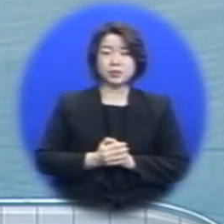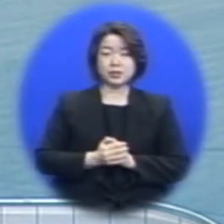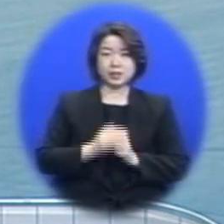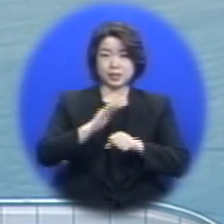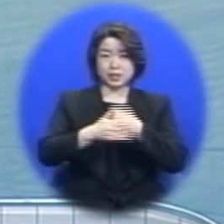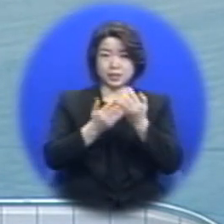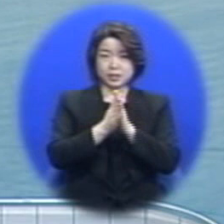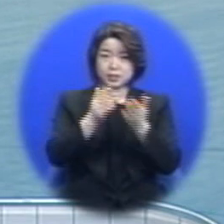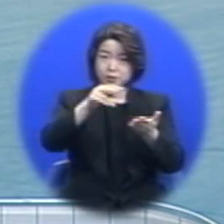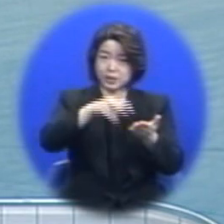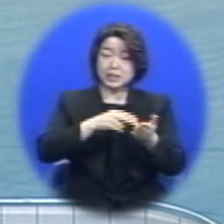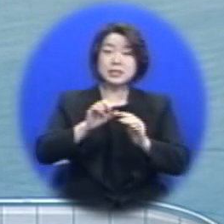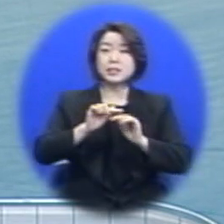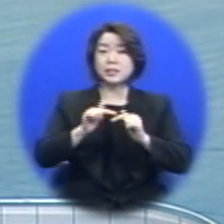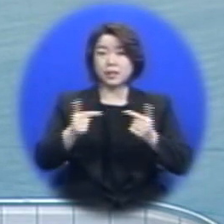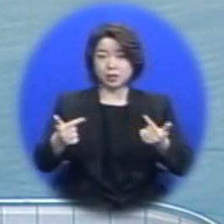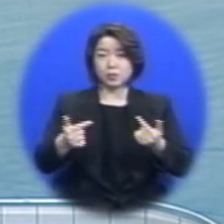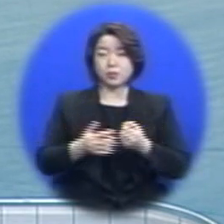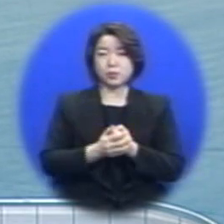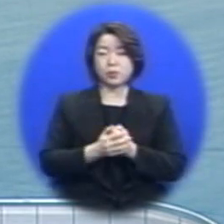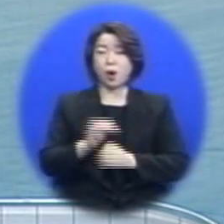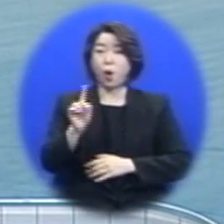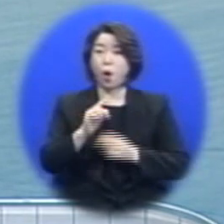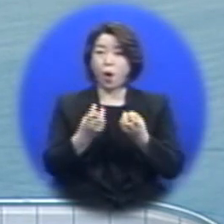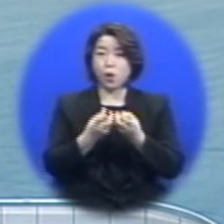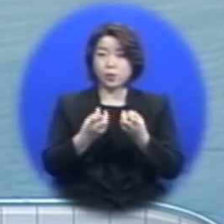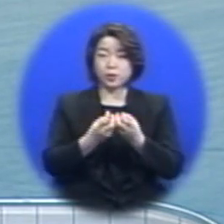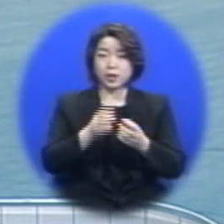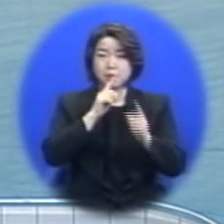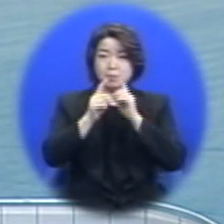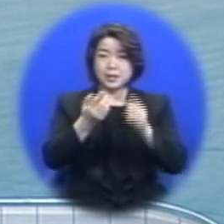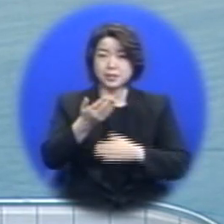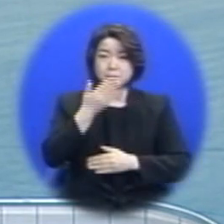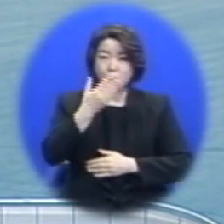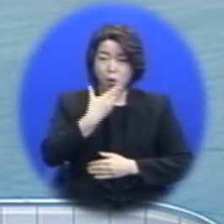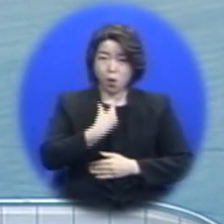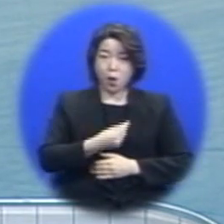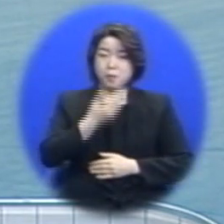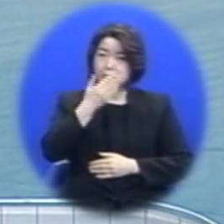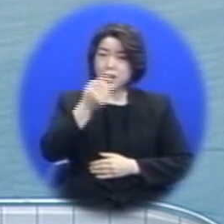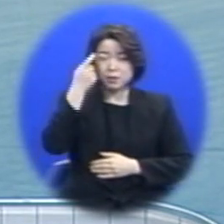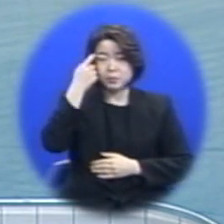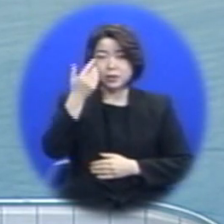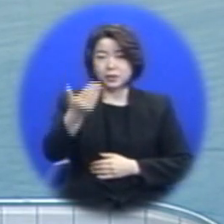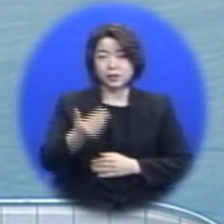성경을 읽지 않고 어떻게 말씀을 먹을 수 있겠어요?